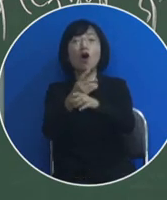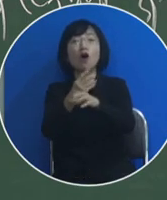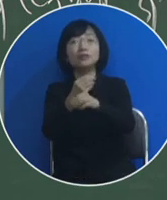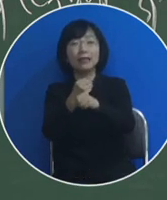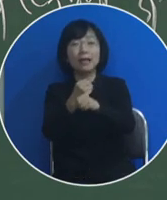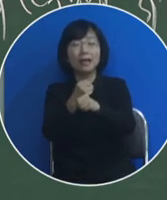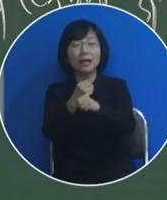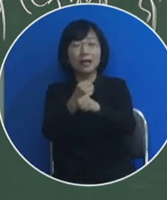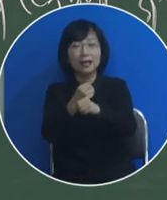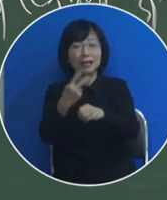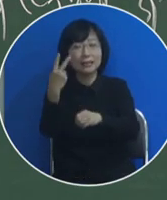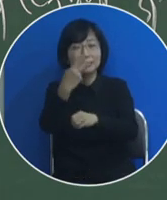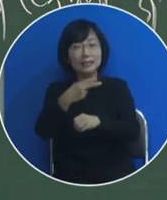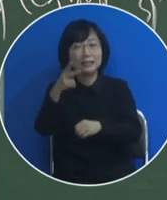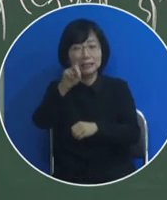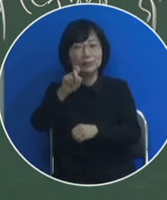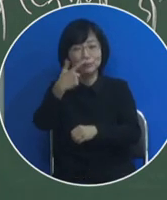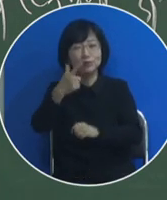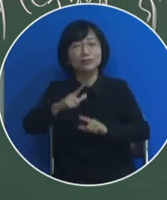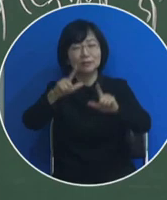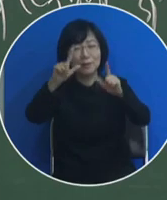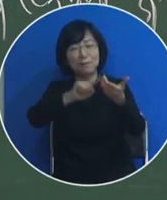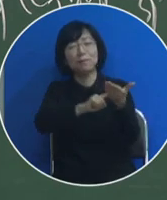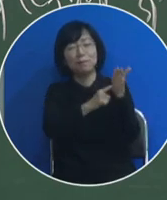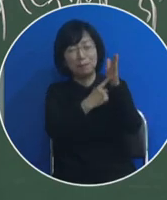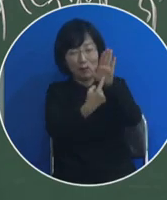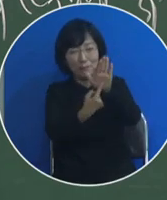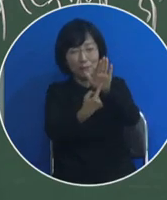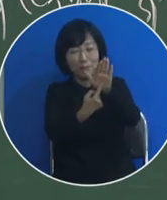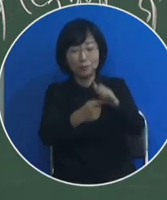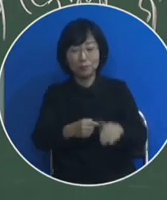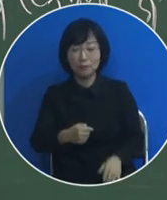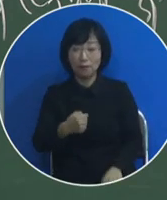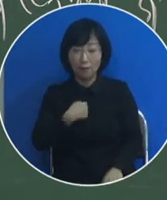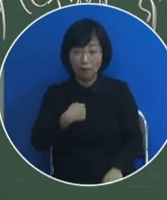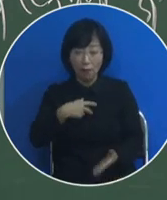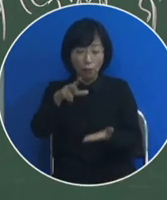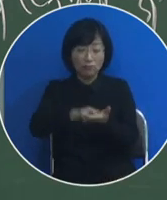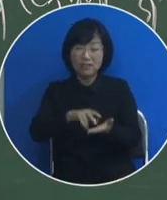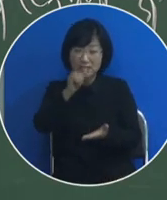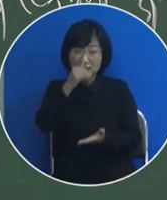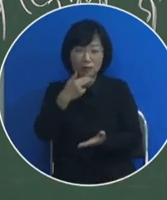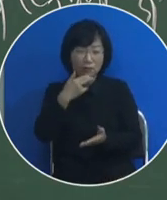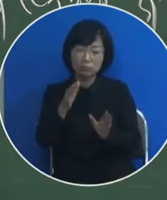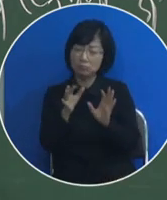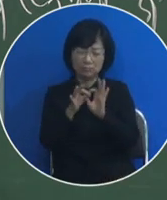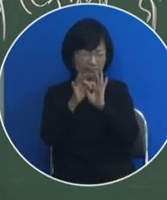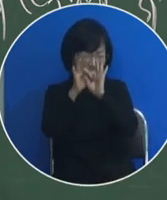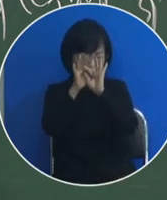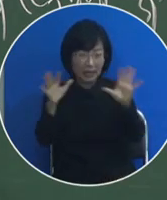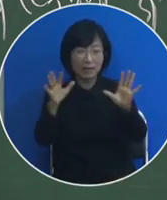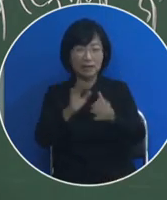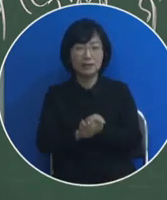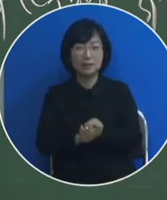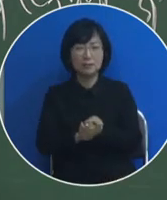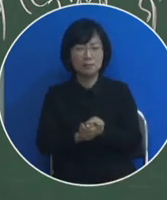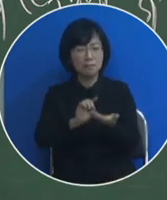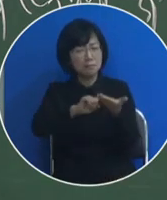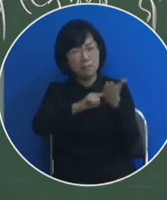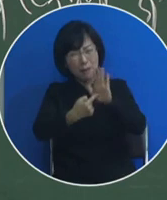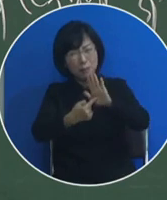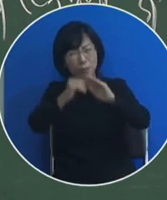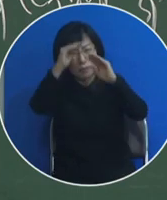중에 하나겠죠. So it's either going to be one of two things. 저는 어떤 것이든 상관없습니다. It doesn't matter which one it is for me. 이렇게 되든 저렇게 되든